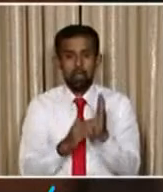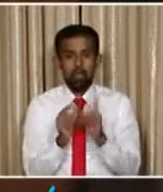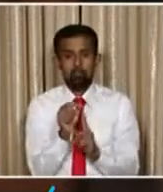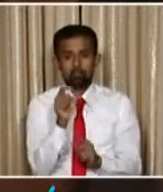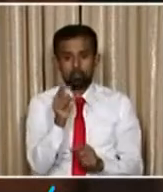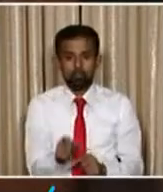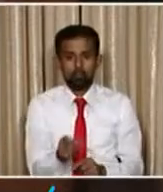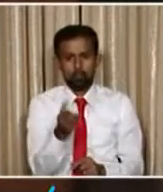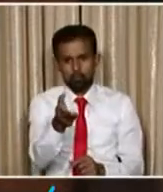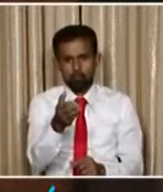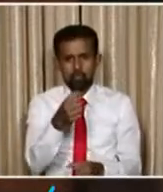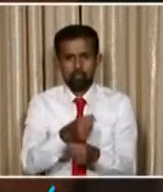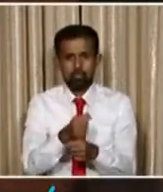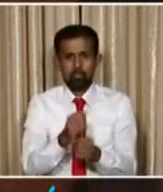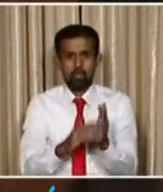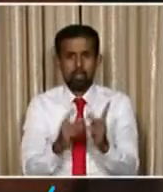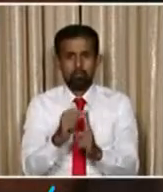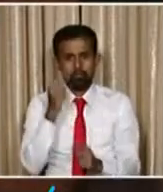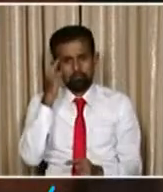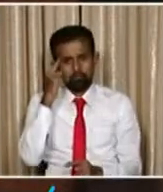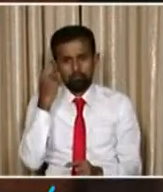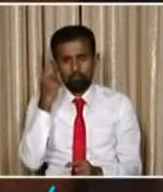කියලා ඔබතුමා රාජ්‍ය ඇමතිතුමාත් දන්නේ